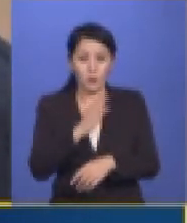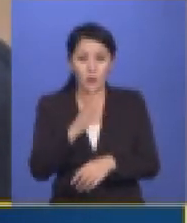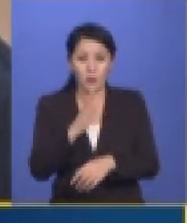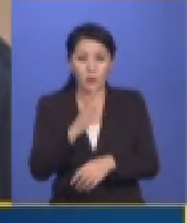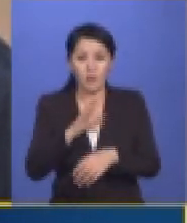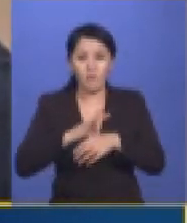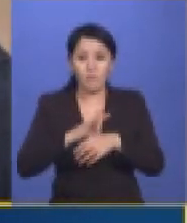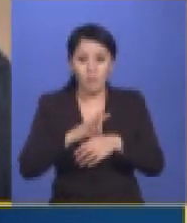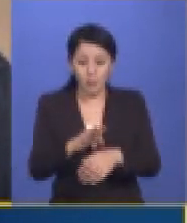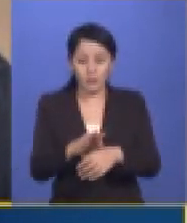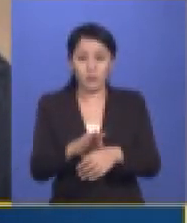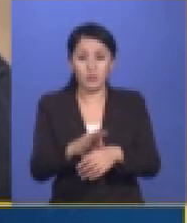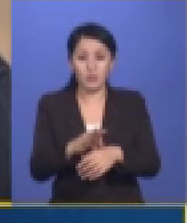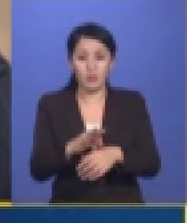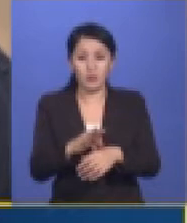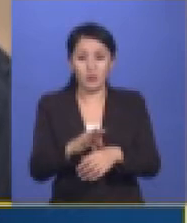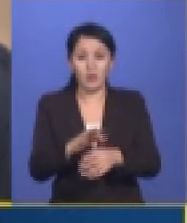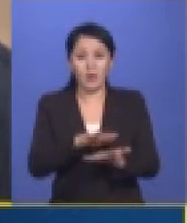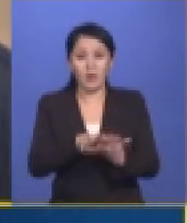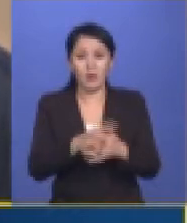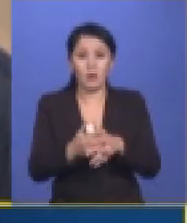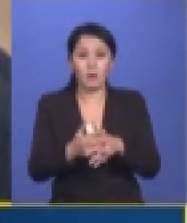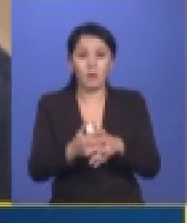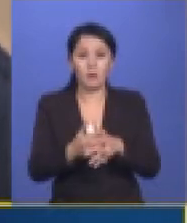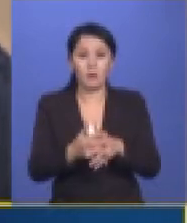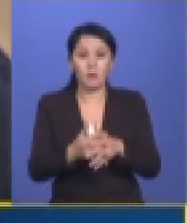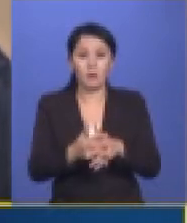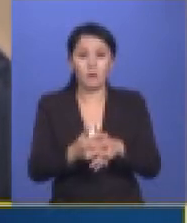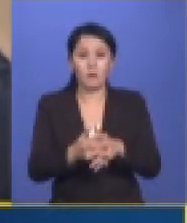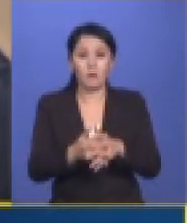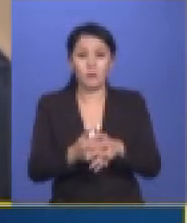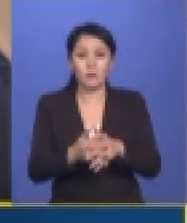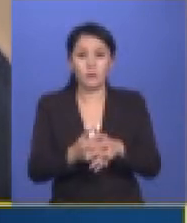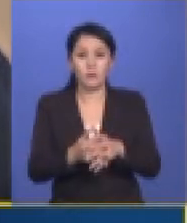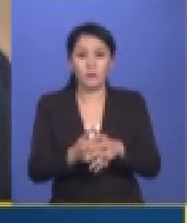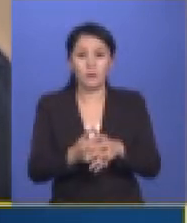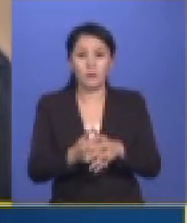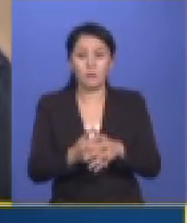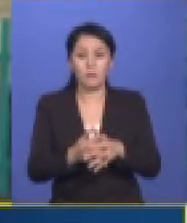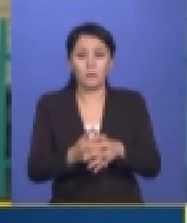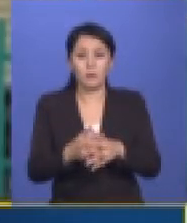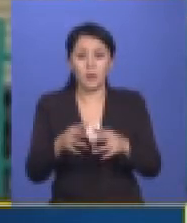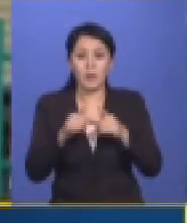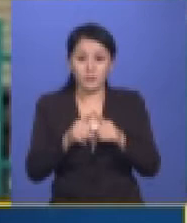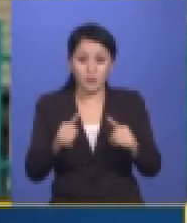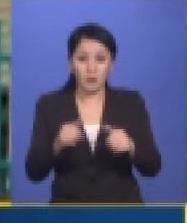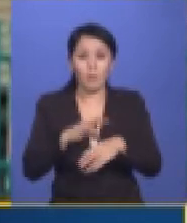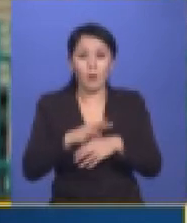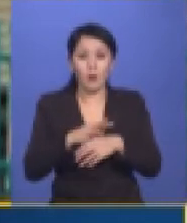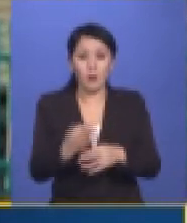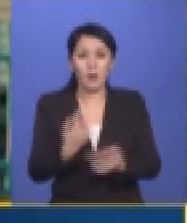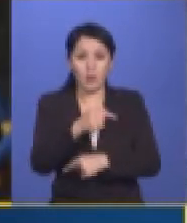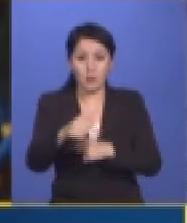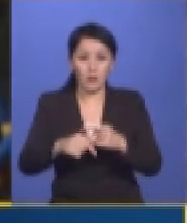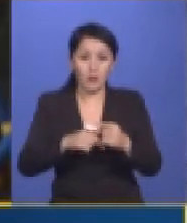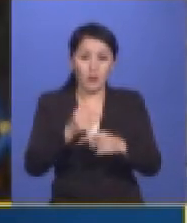енді еліміз болғасын ақшаны есептемей елге салып жатырмыз. Бұдан бөлек кәсіпкер осы